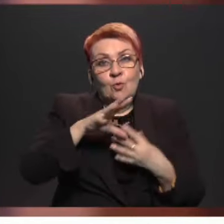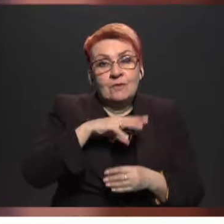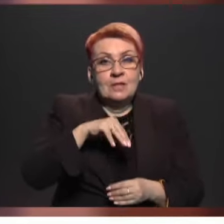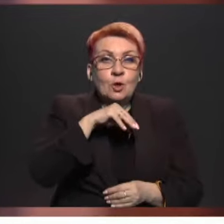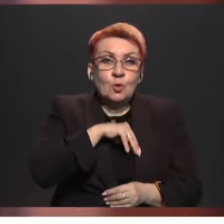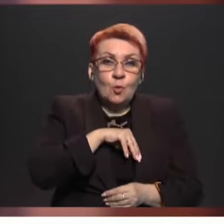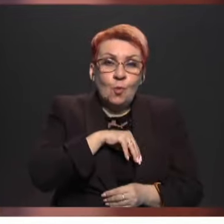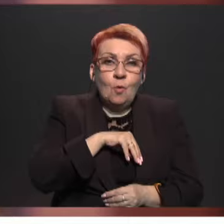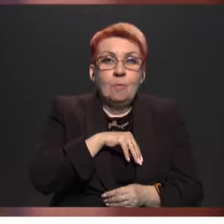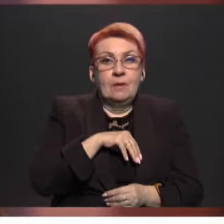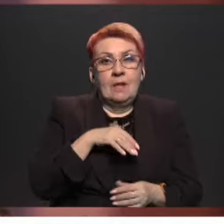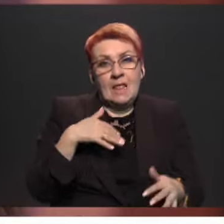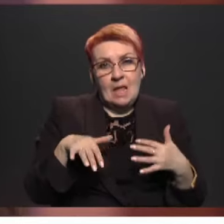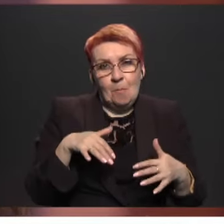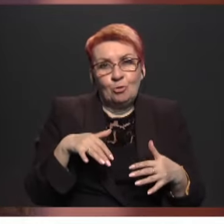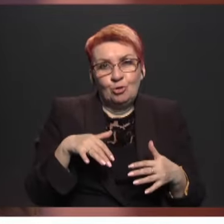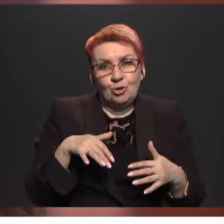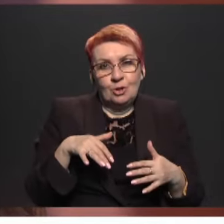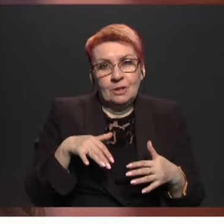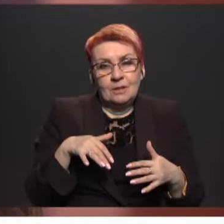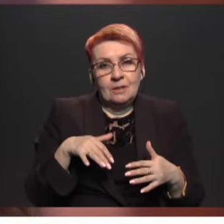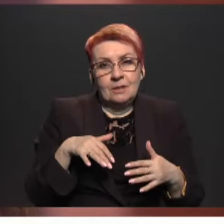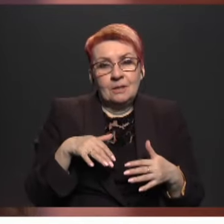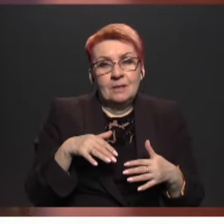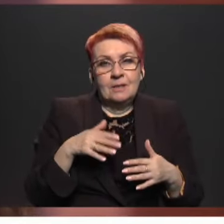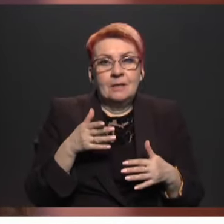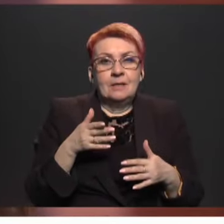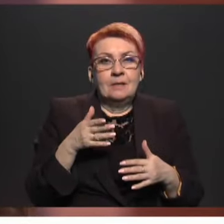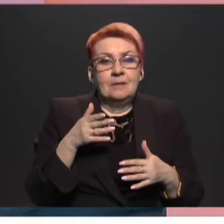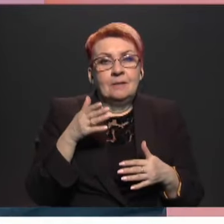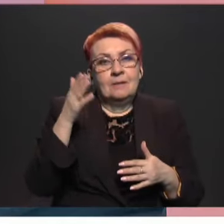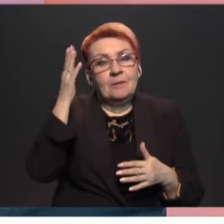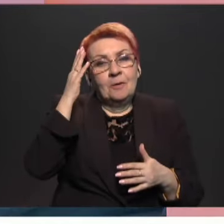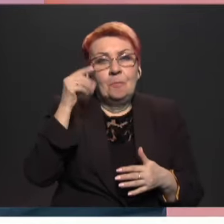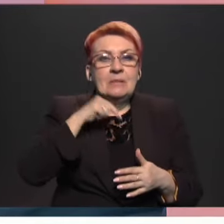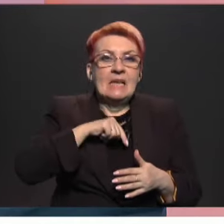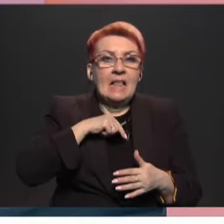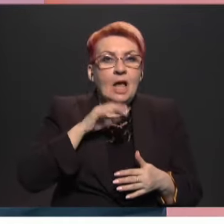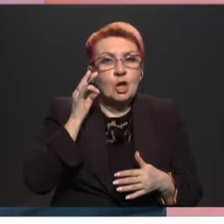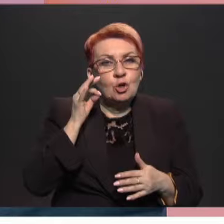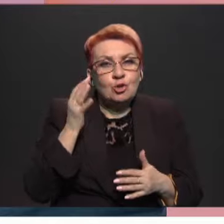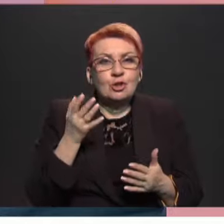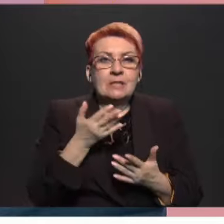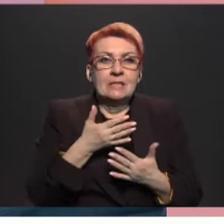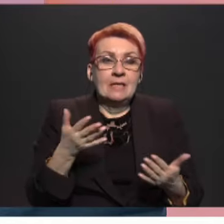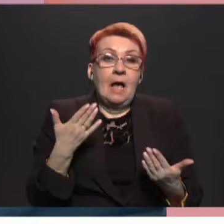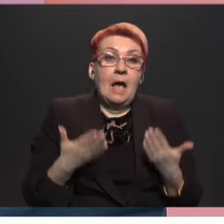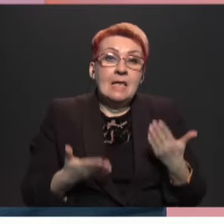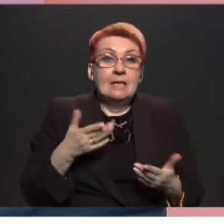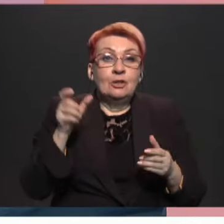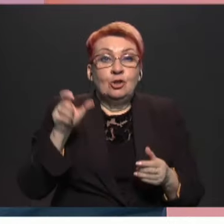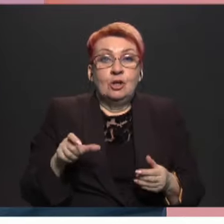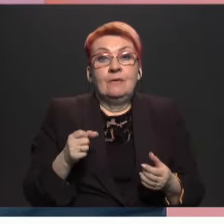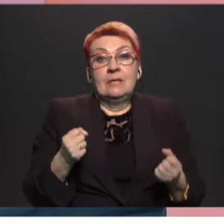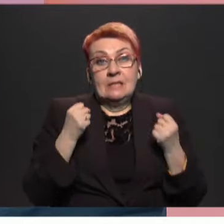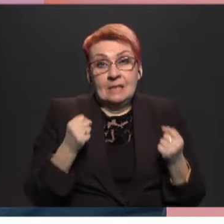духовно в чем-то немощны или психологически, или еще как-нибудь. Если человек здрав, то, я